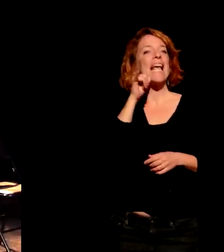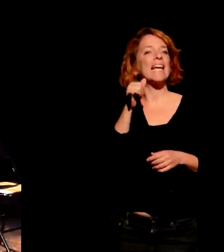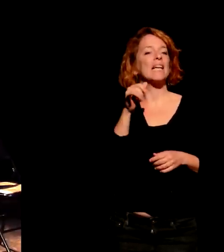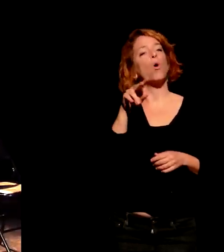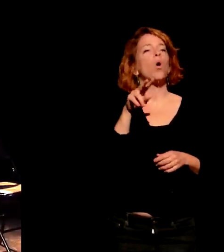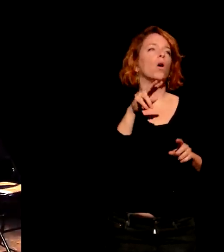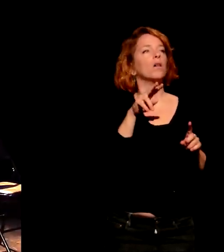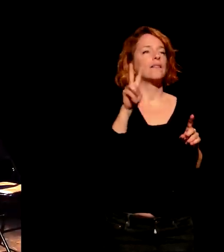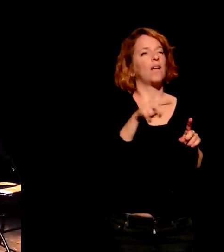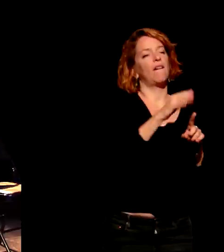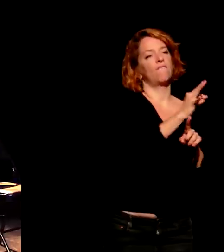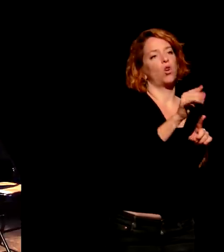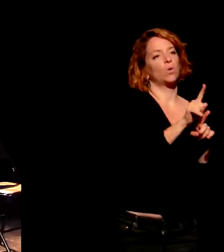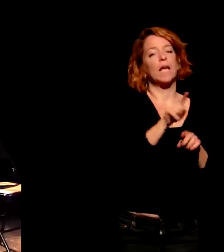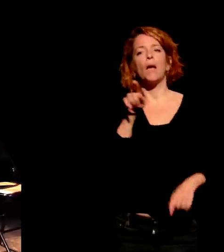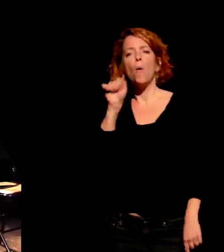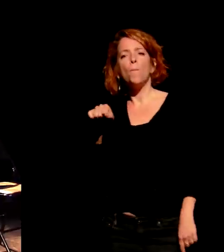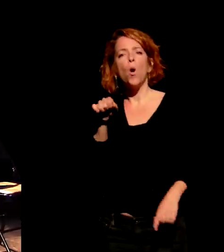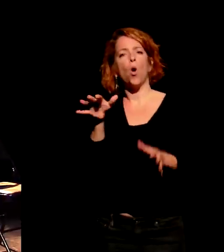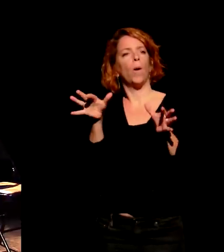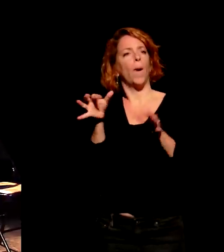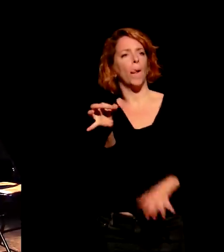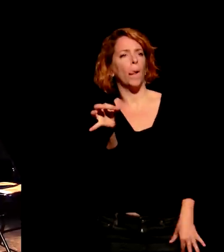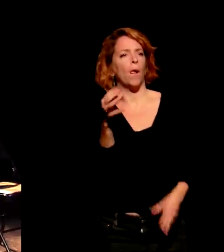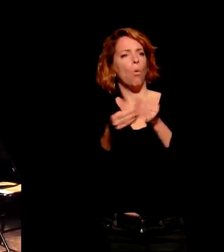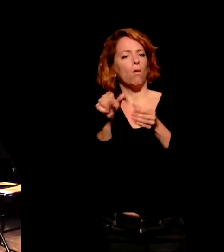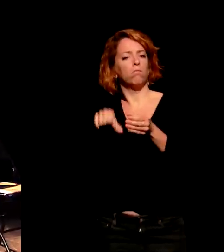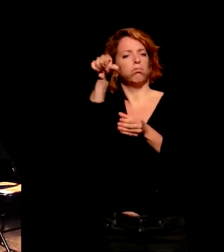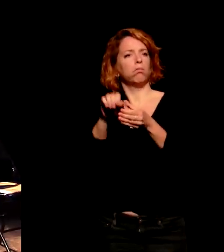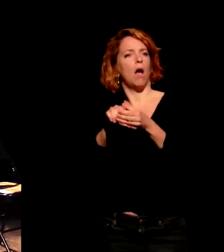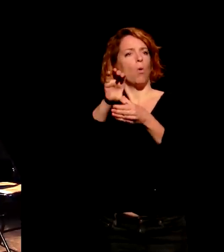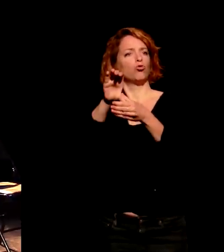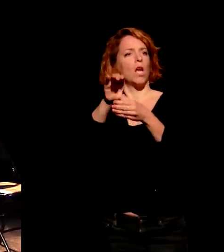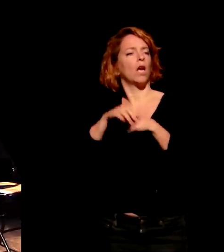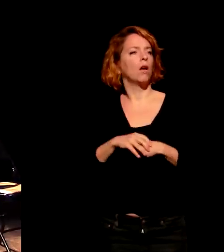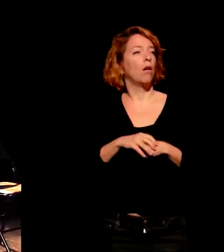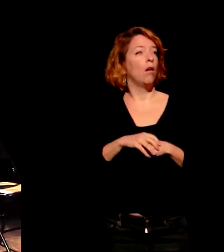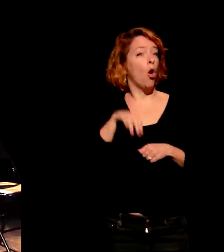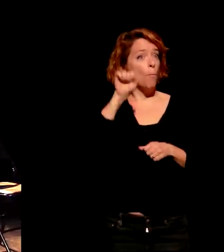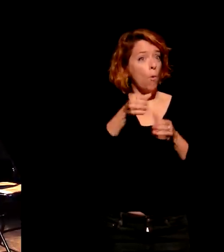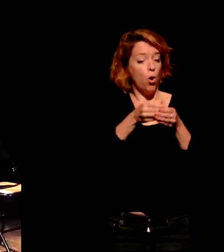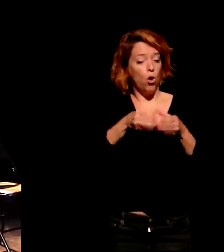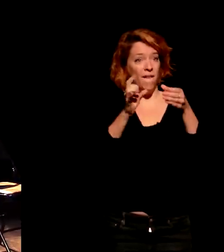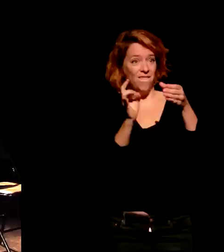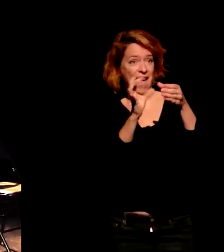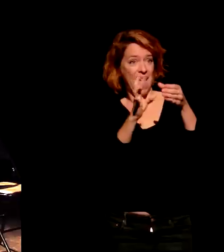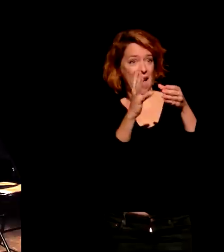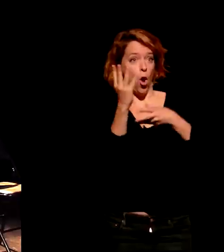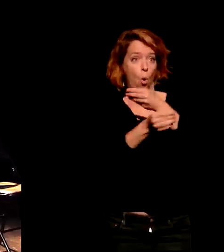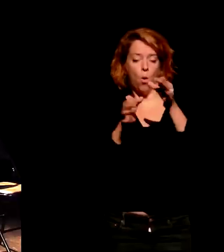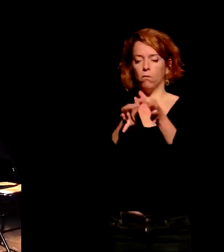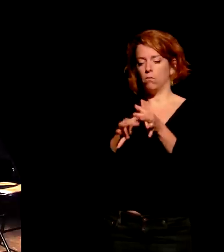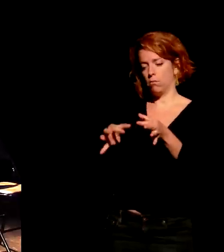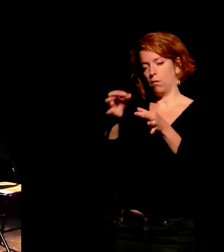c'est vrai en France aussi, je l'avoue, on peut le vouloir serré ou allongé, on peut le vouloir dans un verre en verre ou dans une tasse en